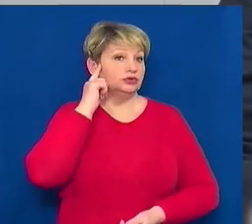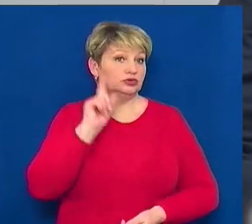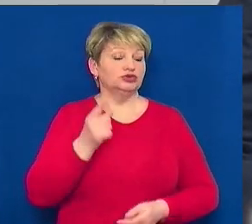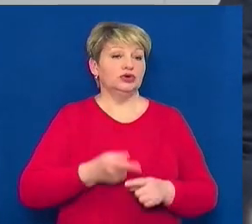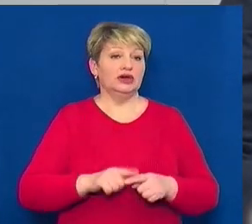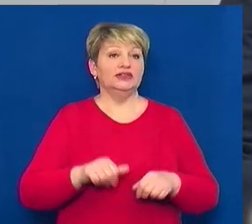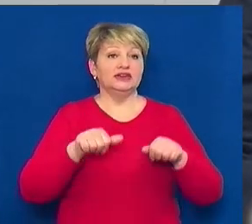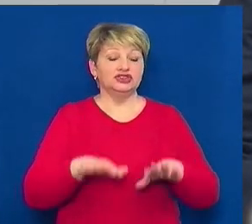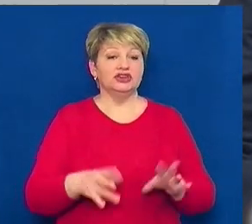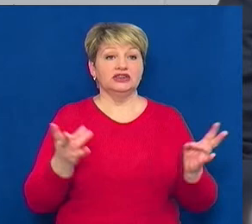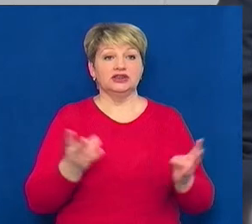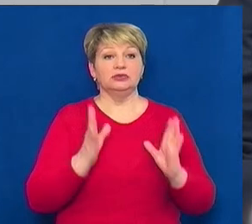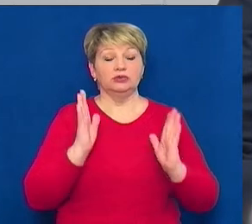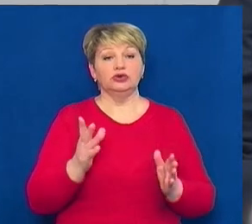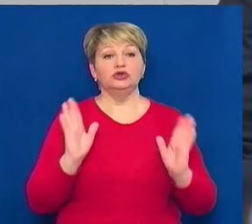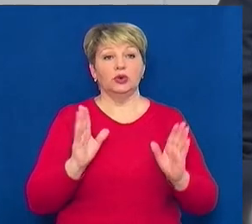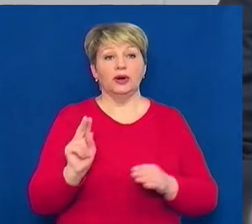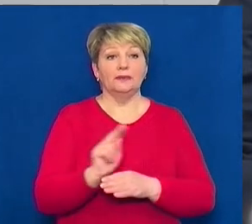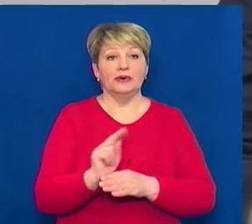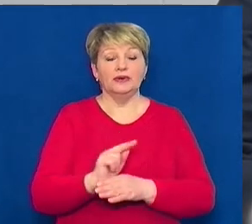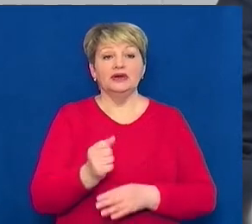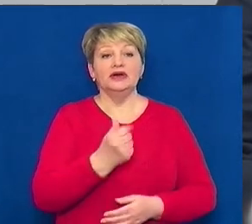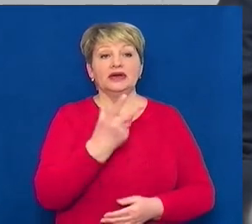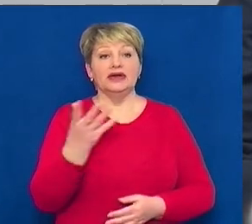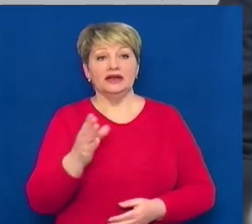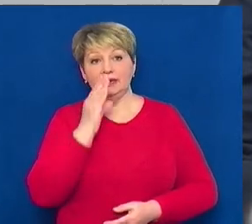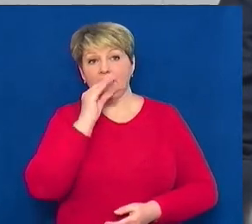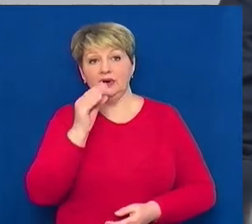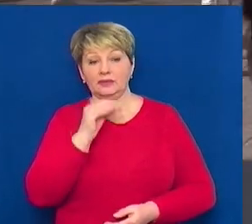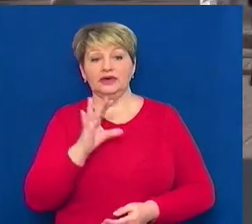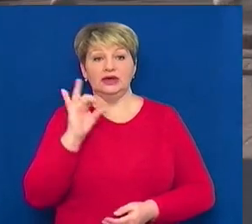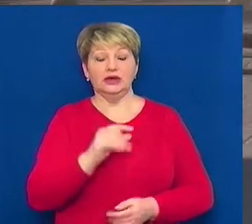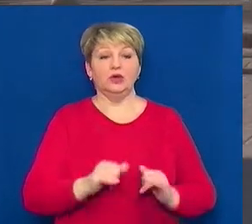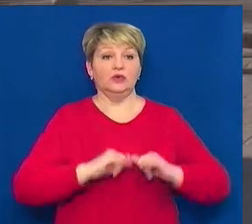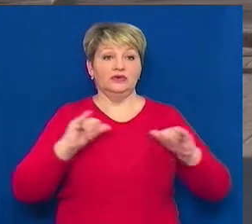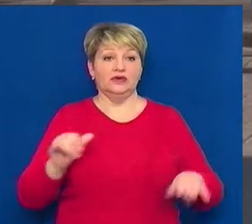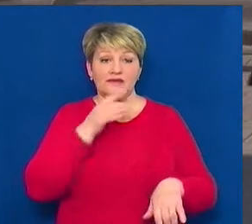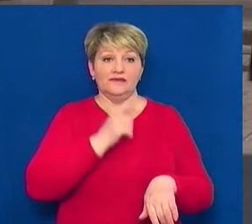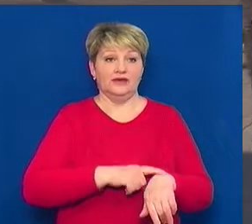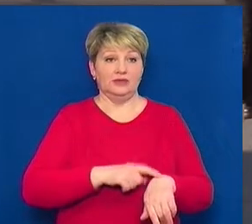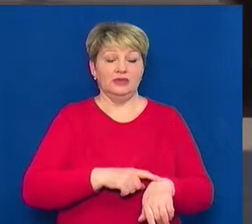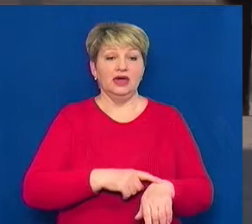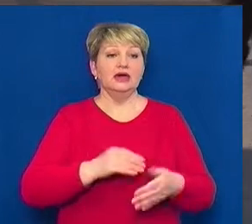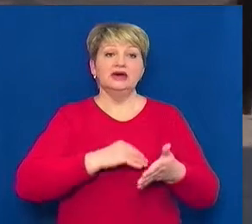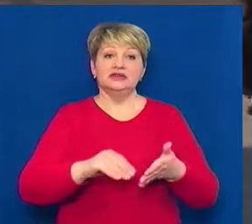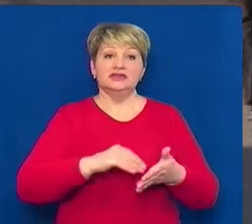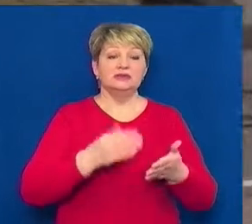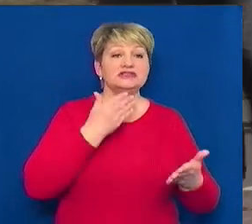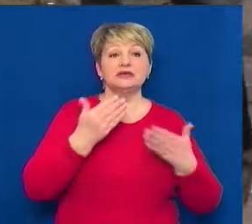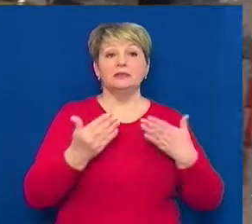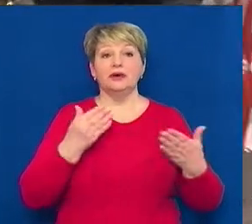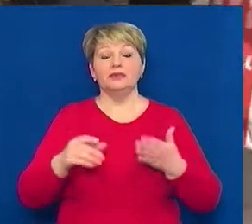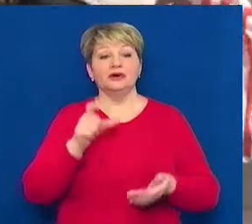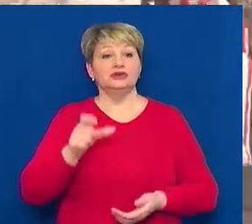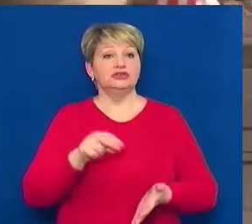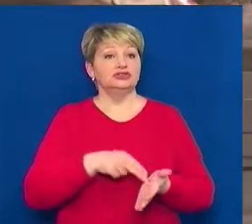просто підкоригувати і кількість маршрутів, підкоригувати інтервал руху. Кореспонденти Суспільного запитали черкастів, як